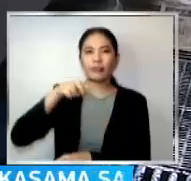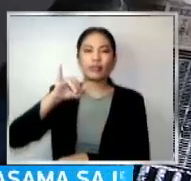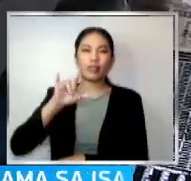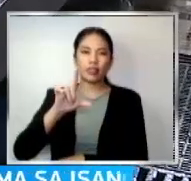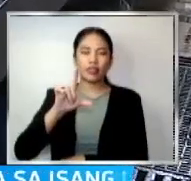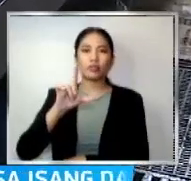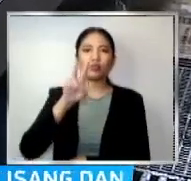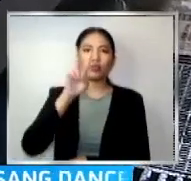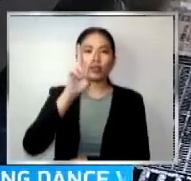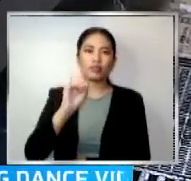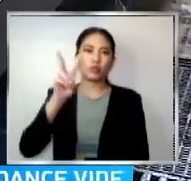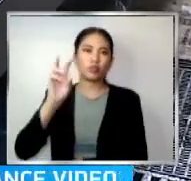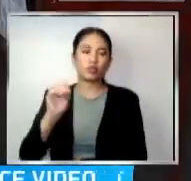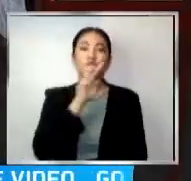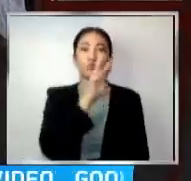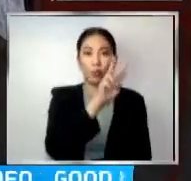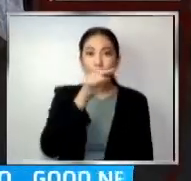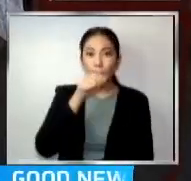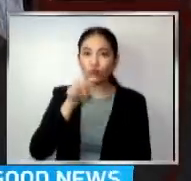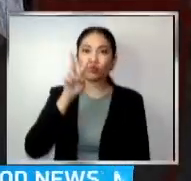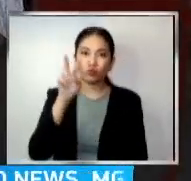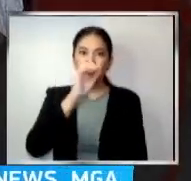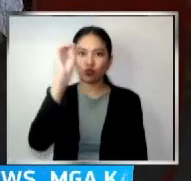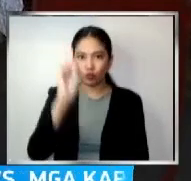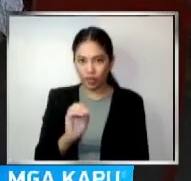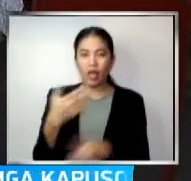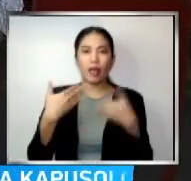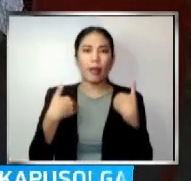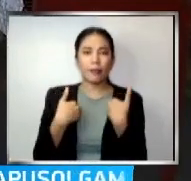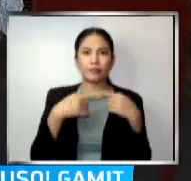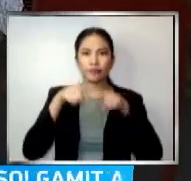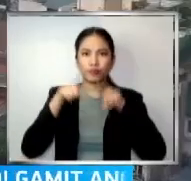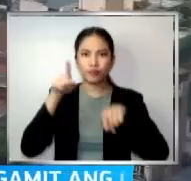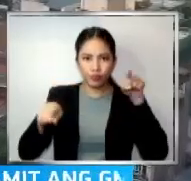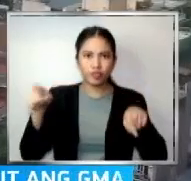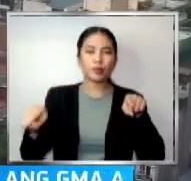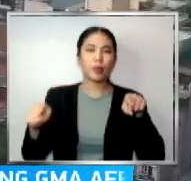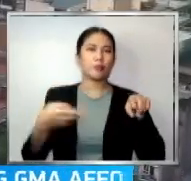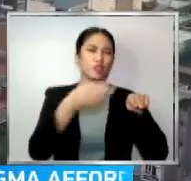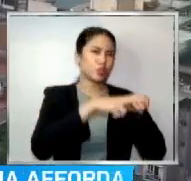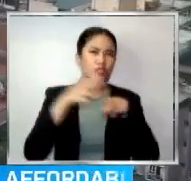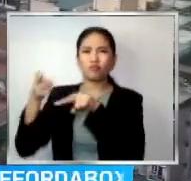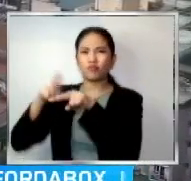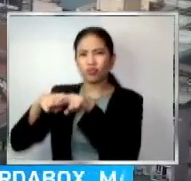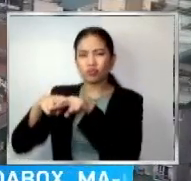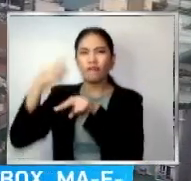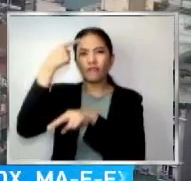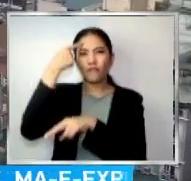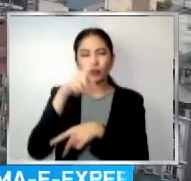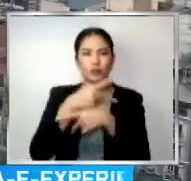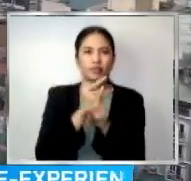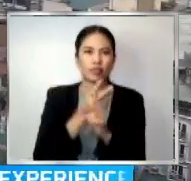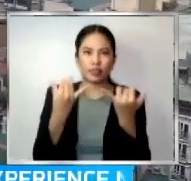Paliwanag ni Mapa, nagkaroon ng magkakaibang paggalaw sa presyo ng ilang commodity groups nito pong Abril, kaya hindi nagbago